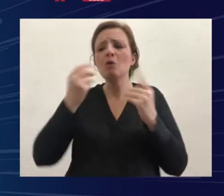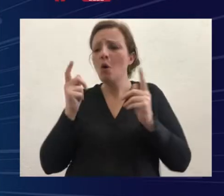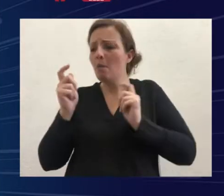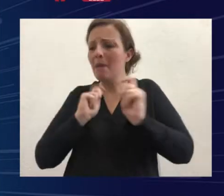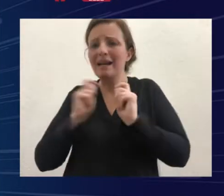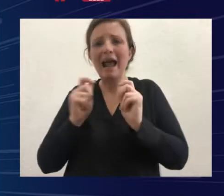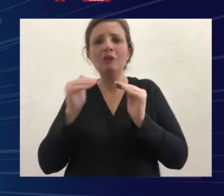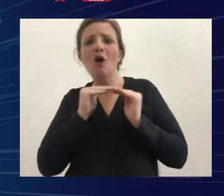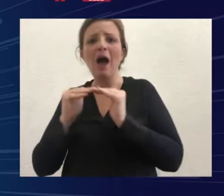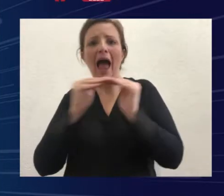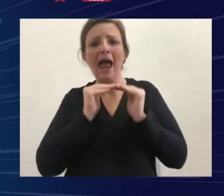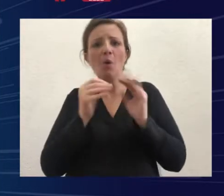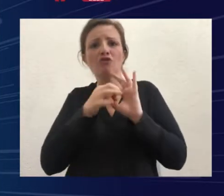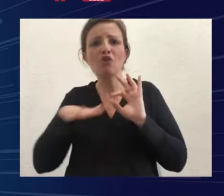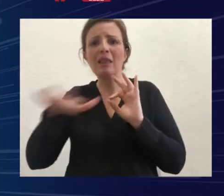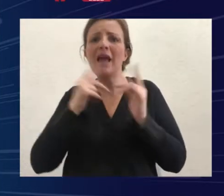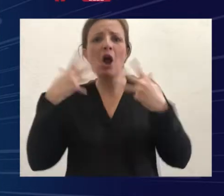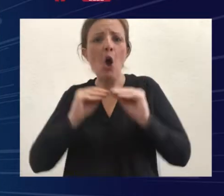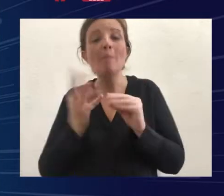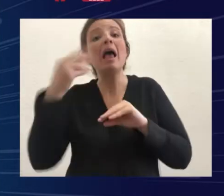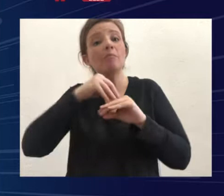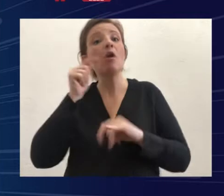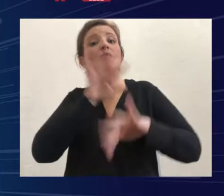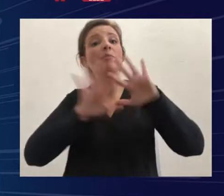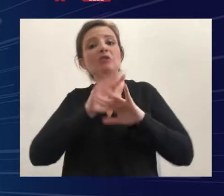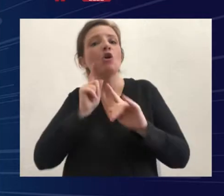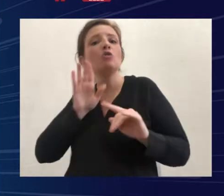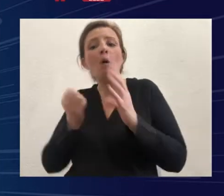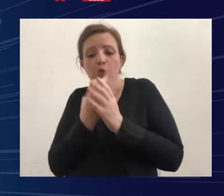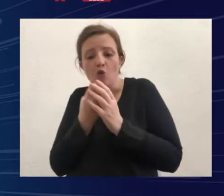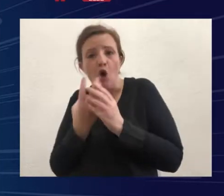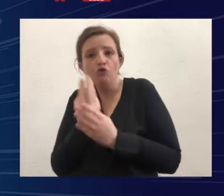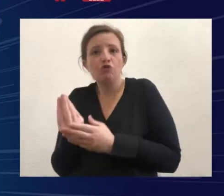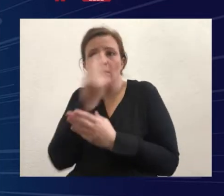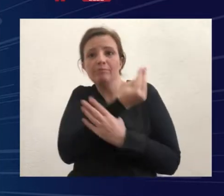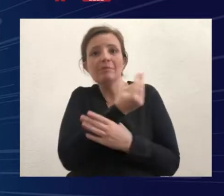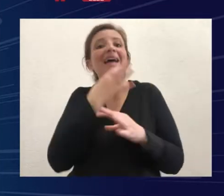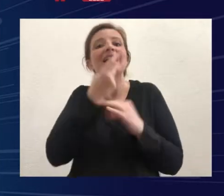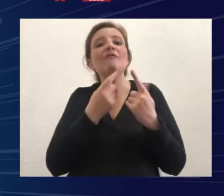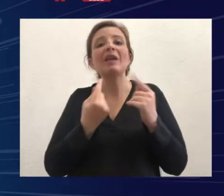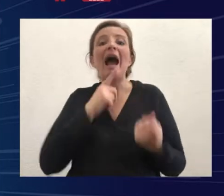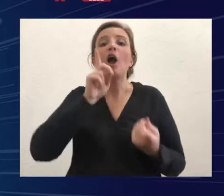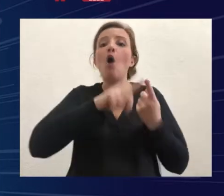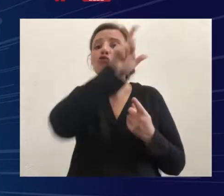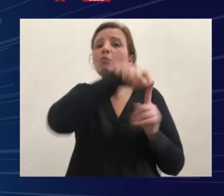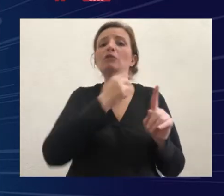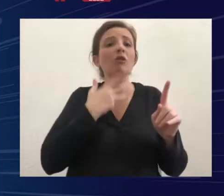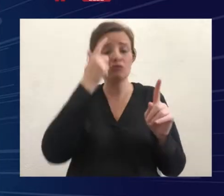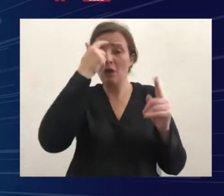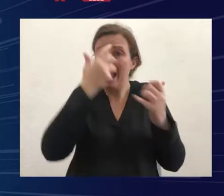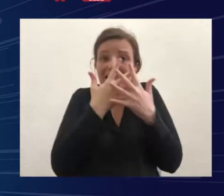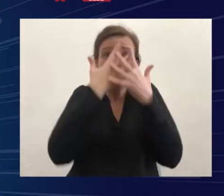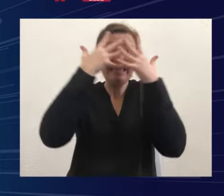funzionamento del mercato equo e solidale, ma anche informazioni sul prodotto, in modo che il consumatore abbia ben